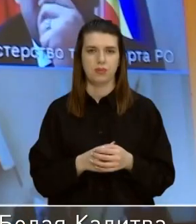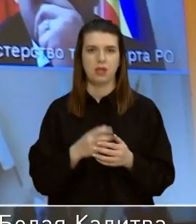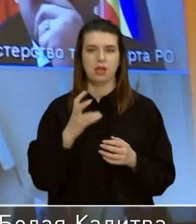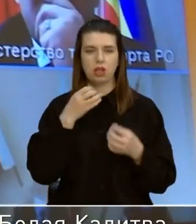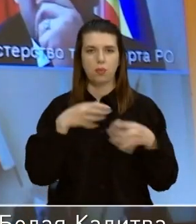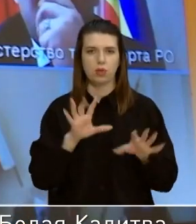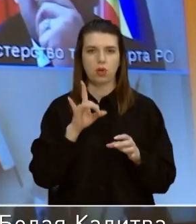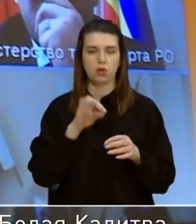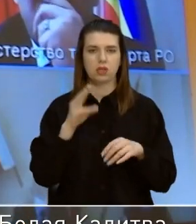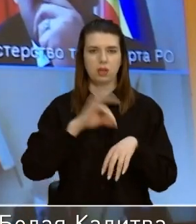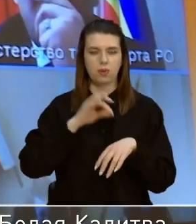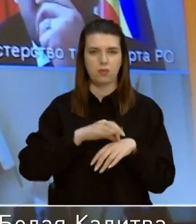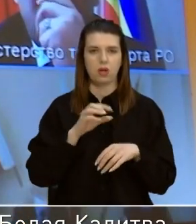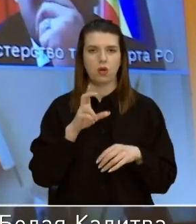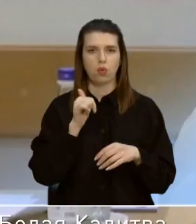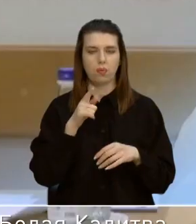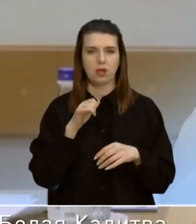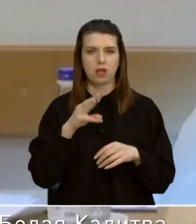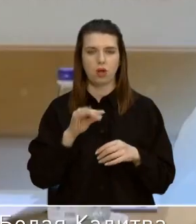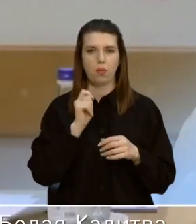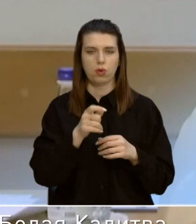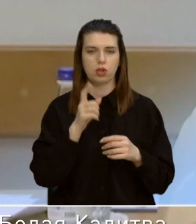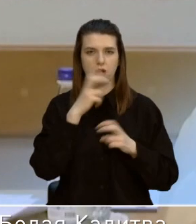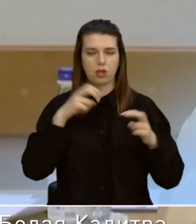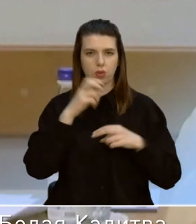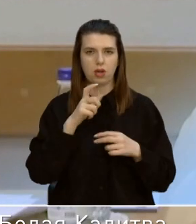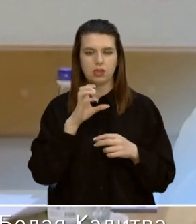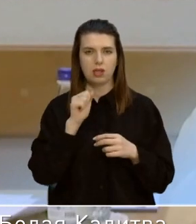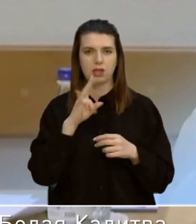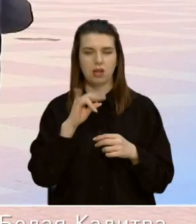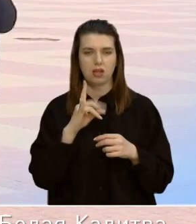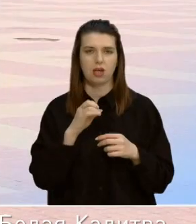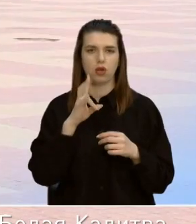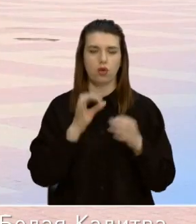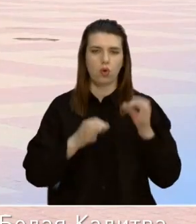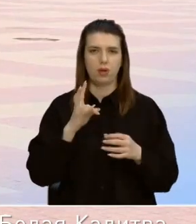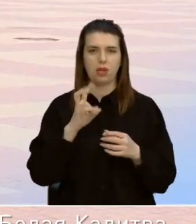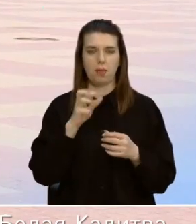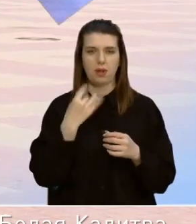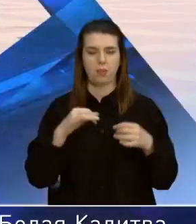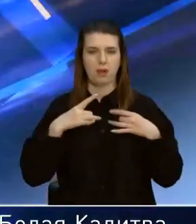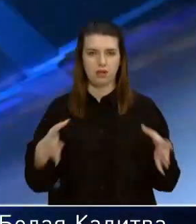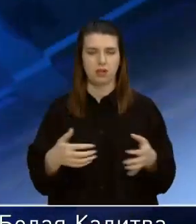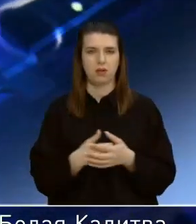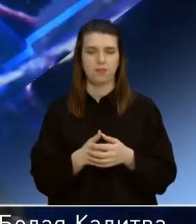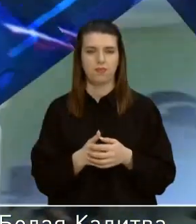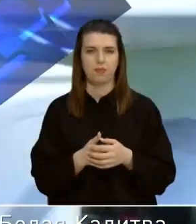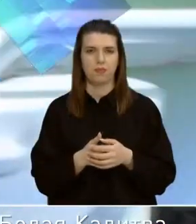Не допустить роста заболеваемости. Губернатор поручил разработать санитарные меры на майские праздники.